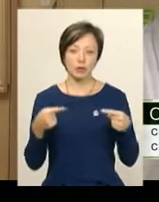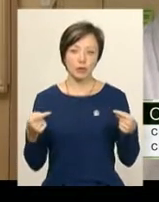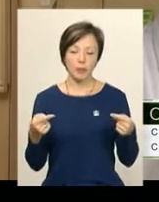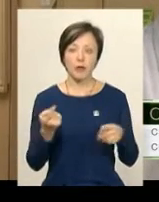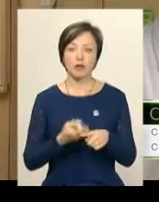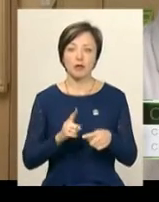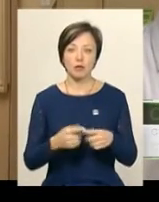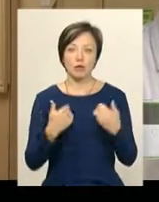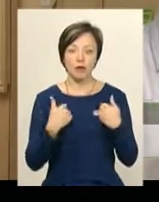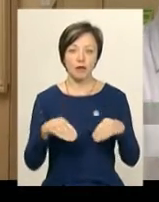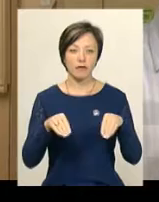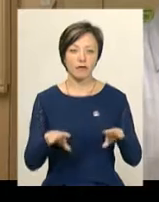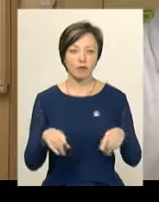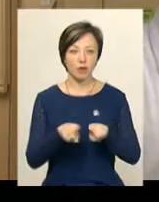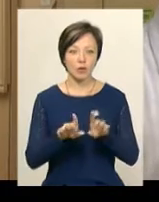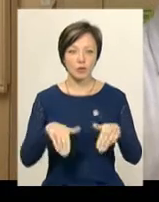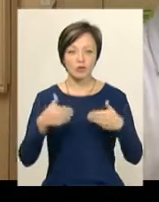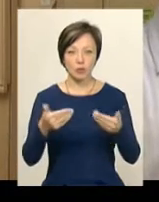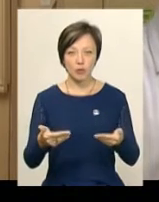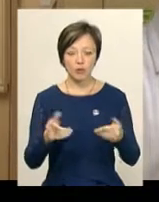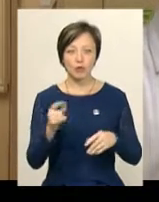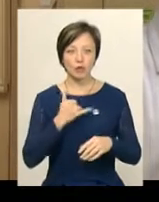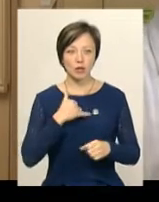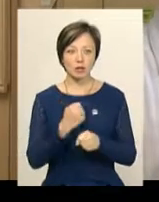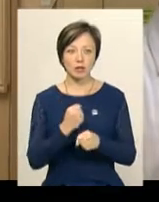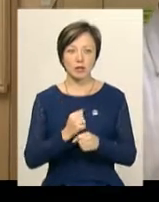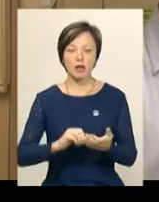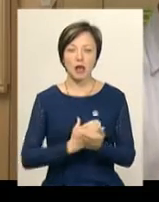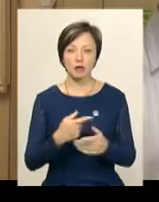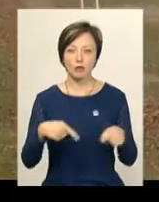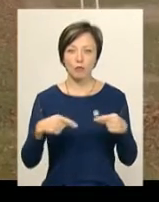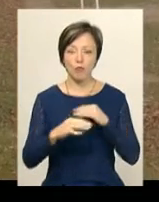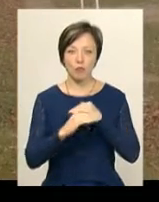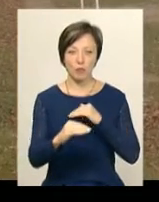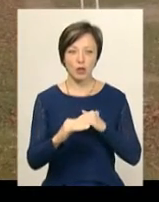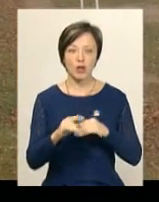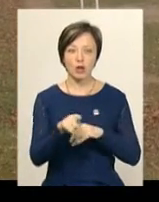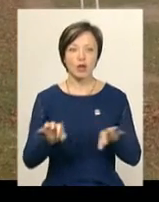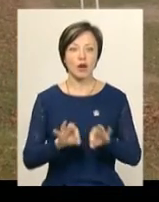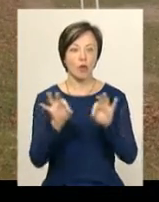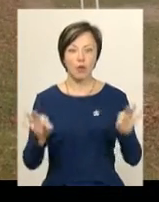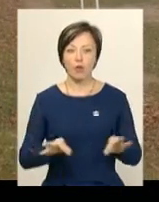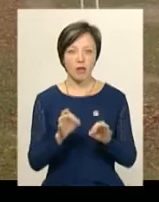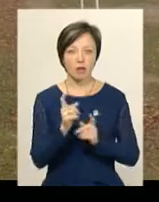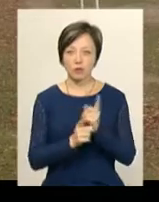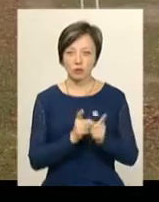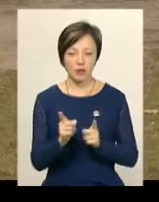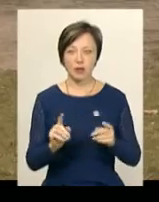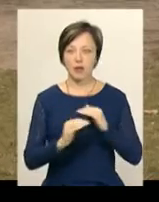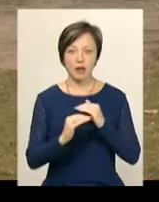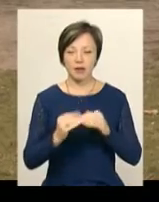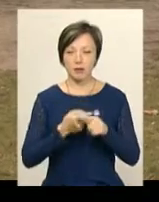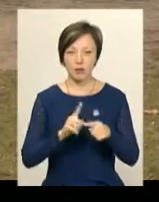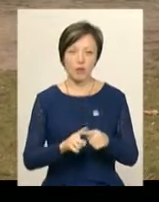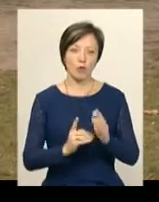Тому я вирішив таку ініціативу запропонувати, щоб у нас зробили якісне футбольне поле. Його ніколи не реконструювали, не рівняли,